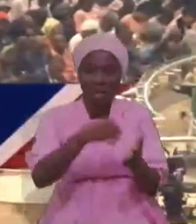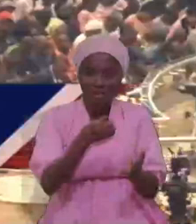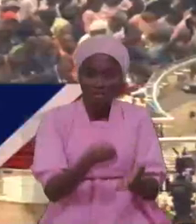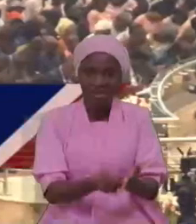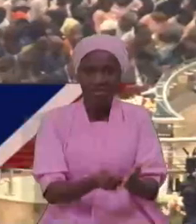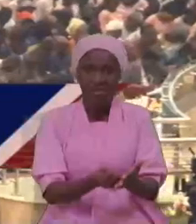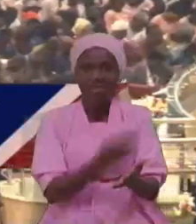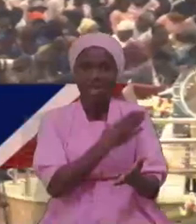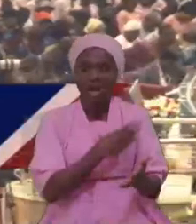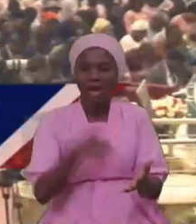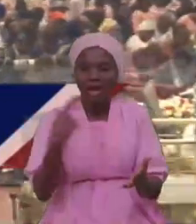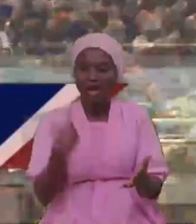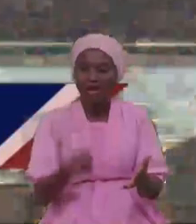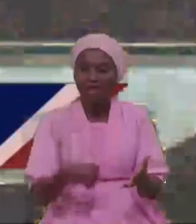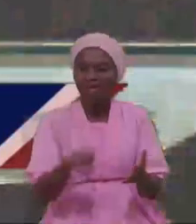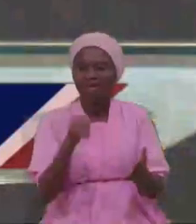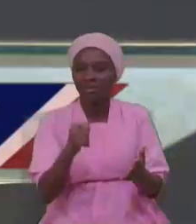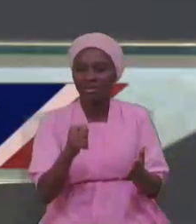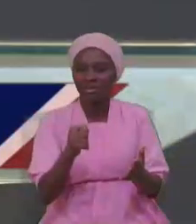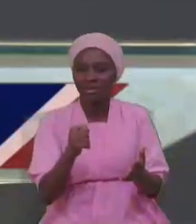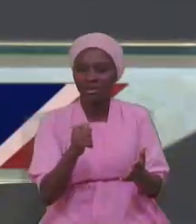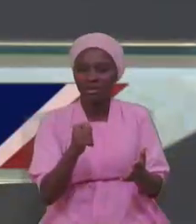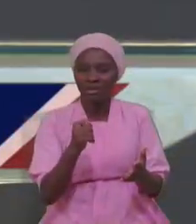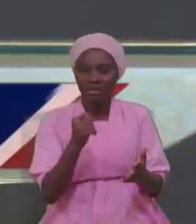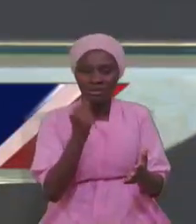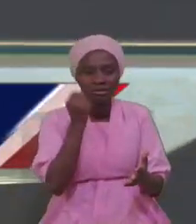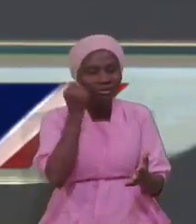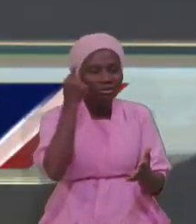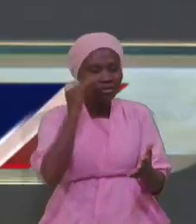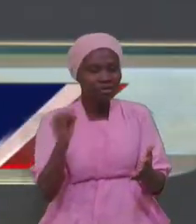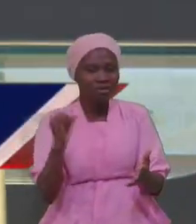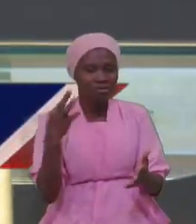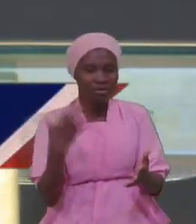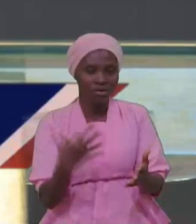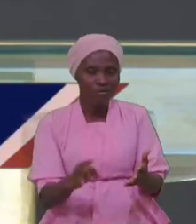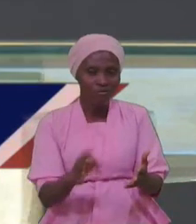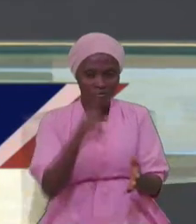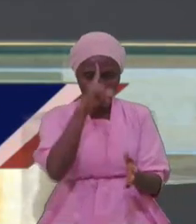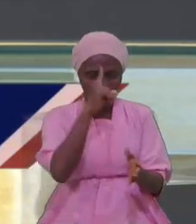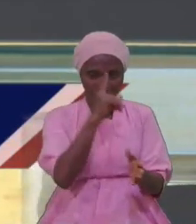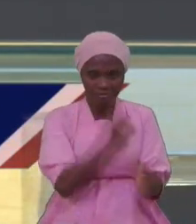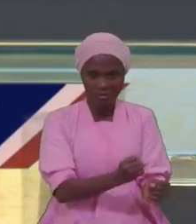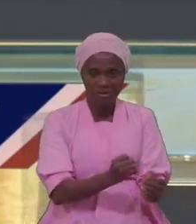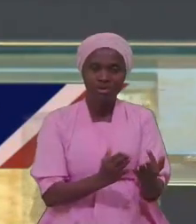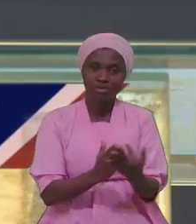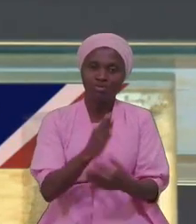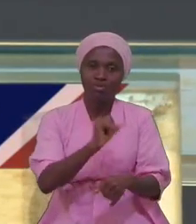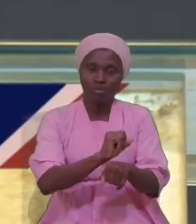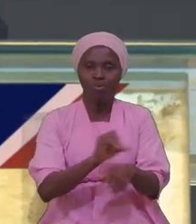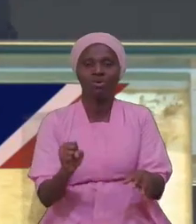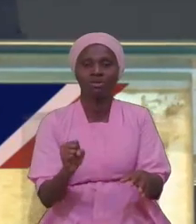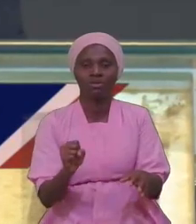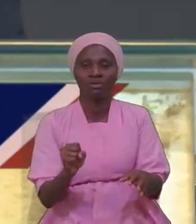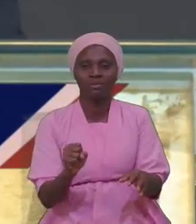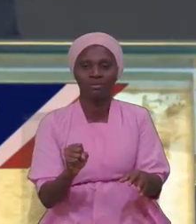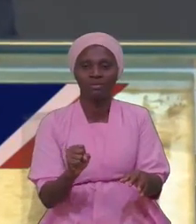discernement de la foi à travers les œuvres. Les œuvres que nous faisons, les faits